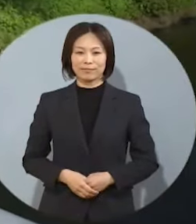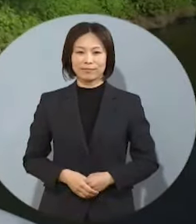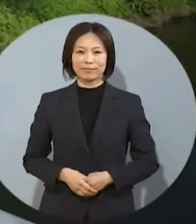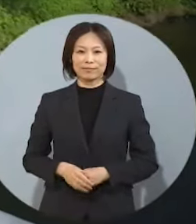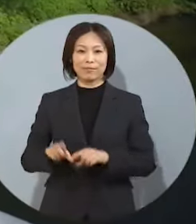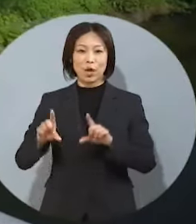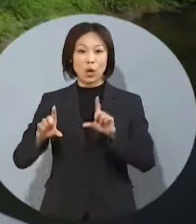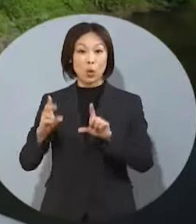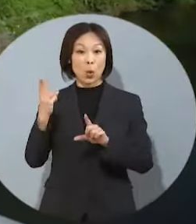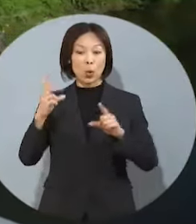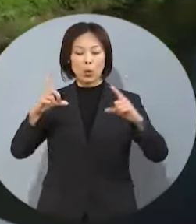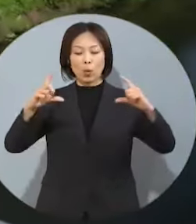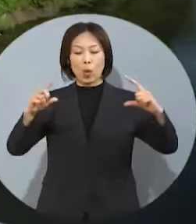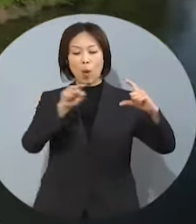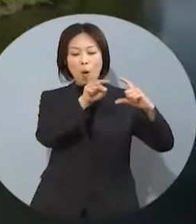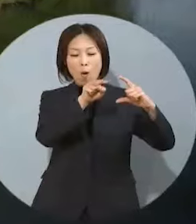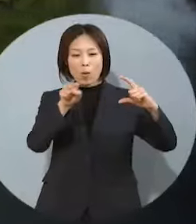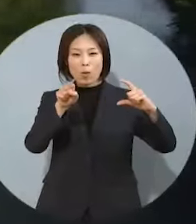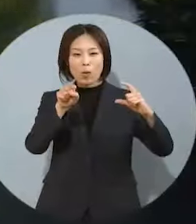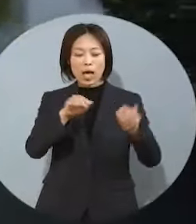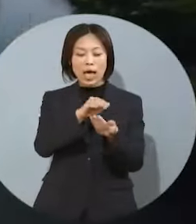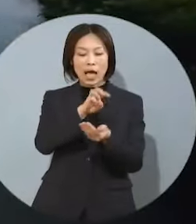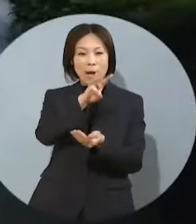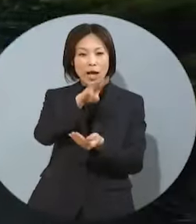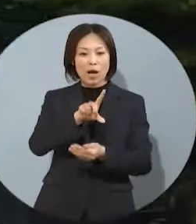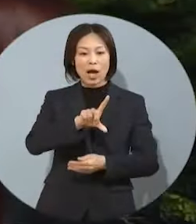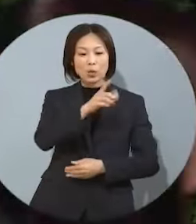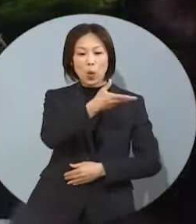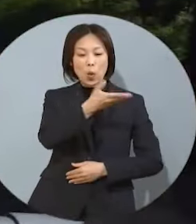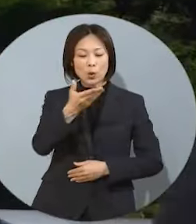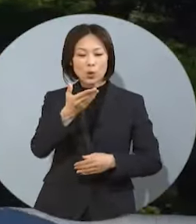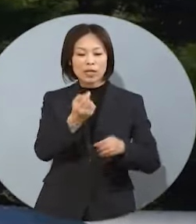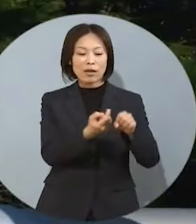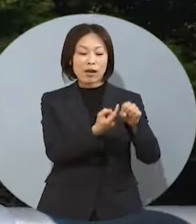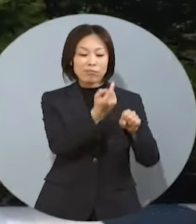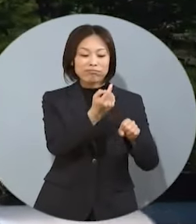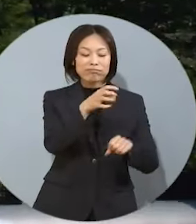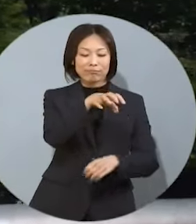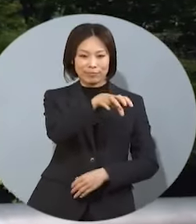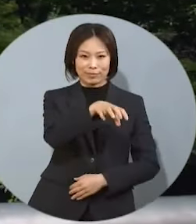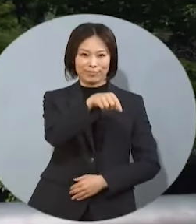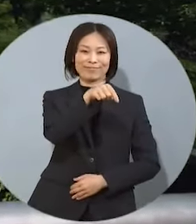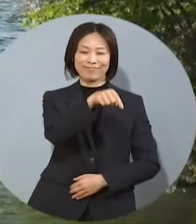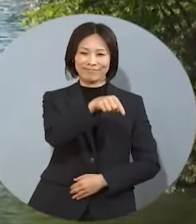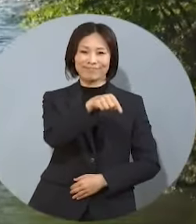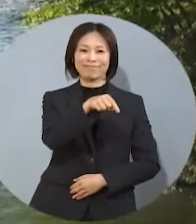東京都を横断する多摩川上水のスタート地点で、